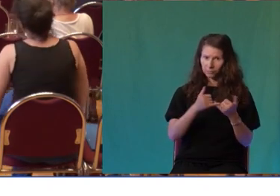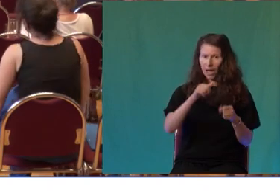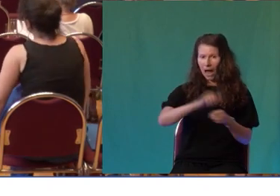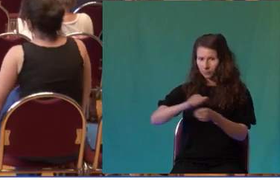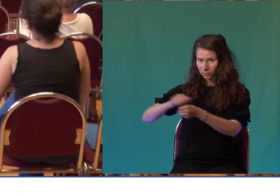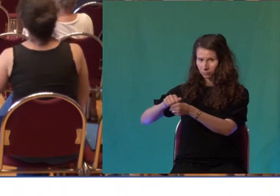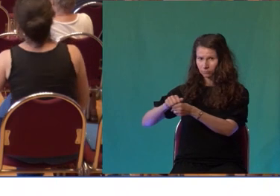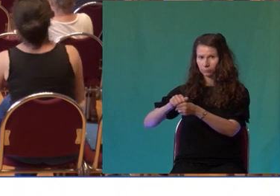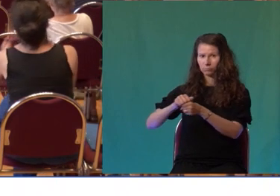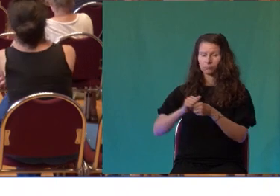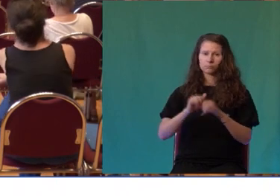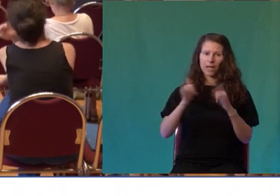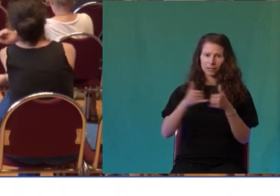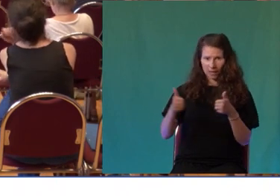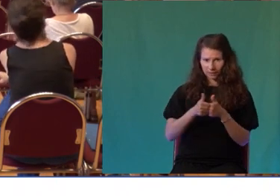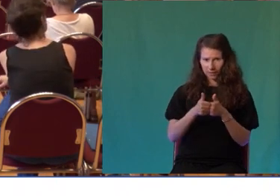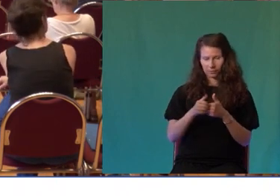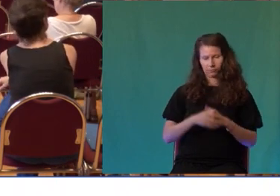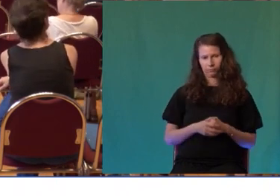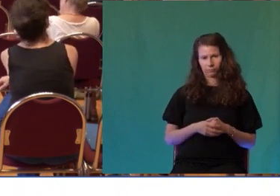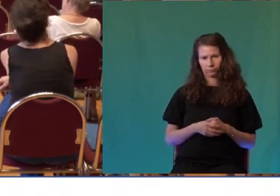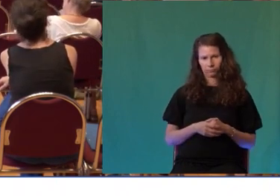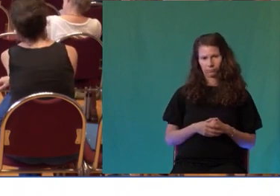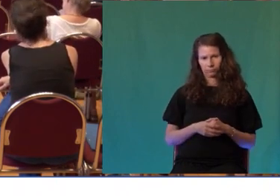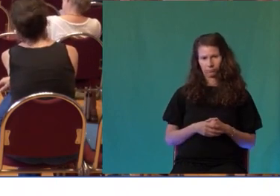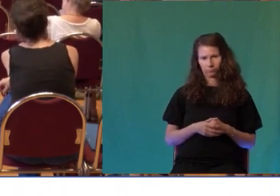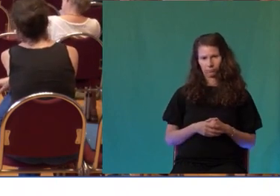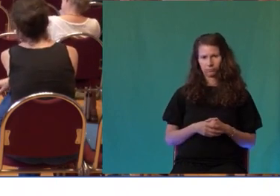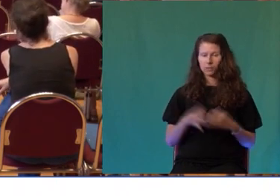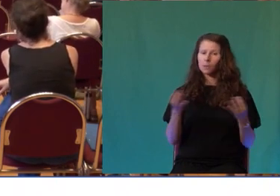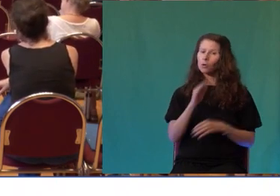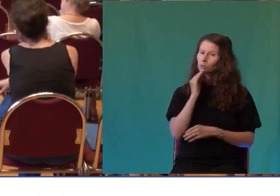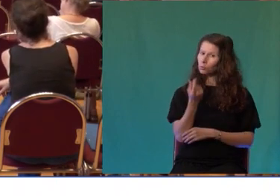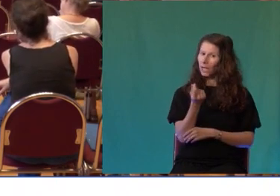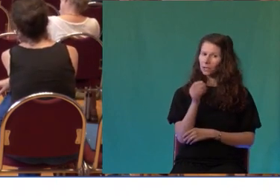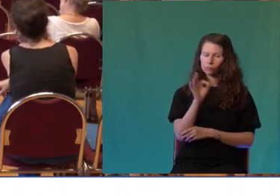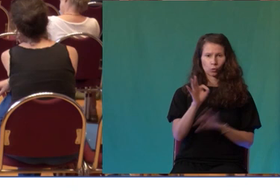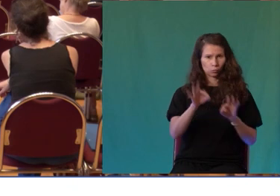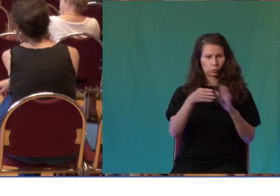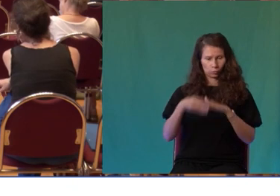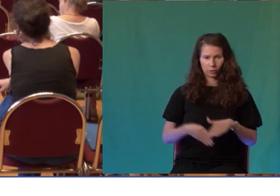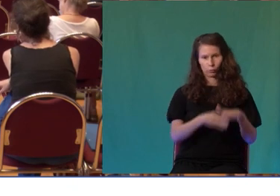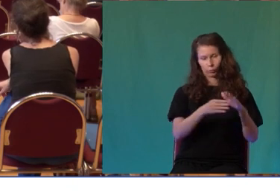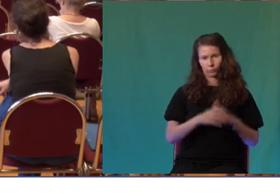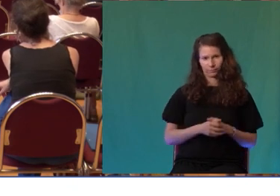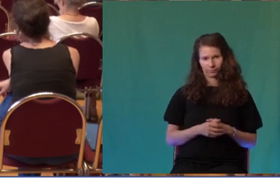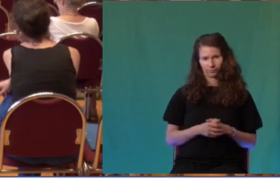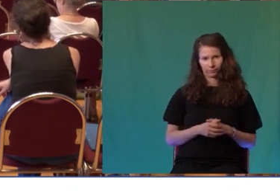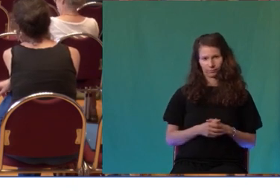Ämter die elternassistenz es muss genug Geld für eine gute Unterstützung geben